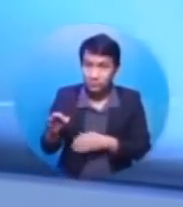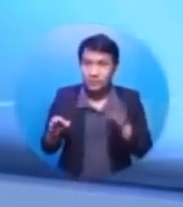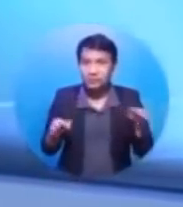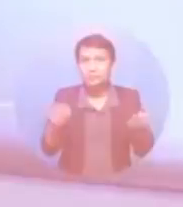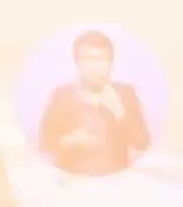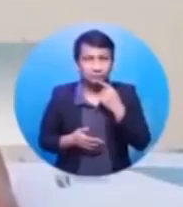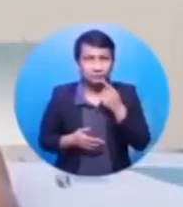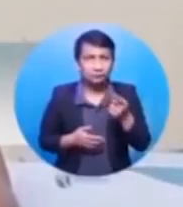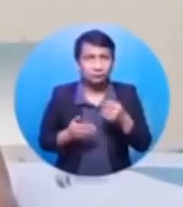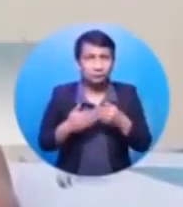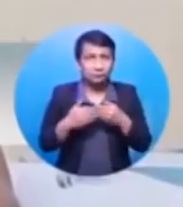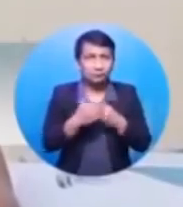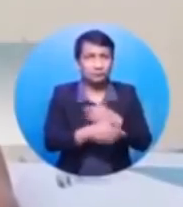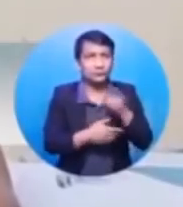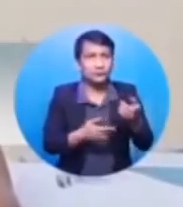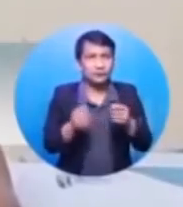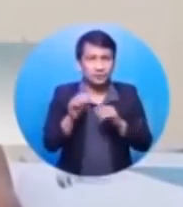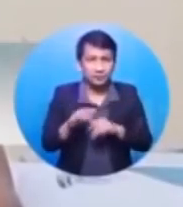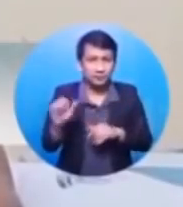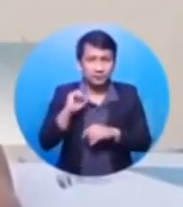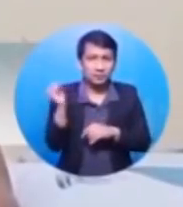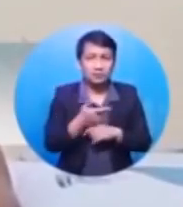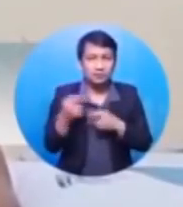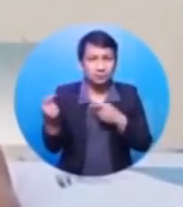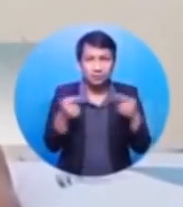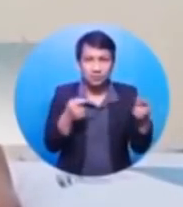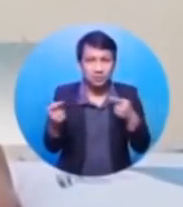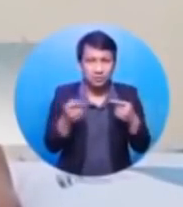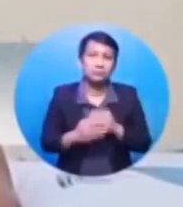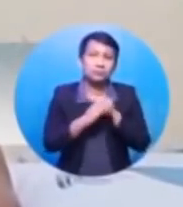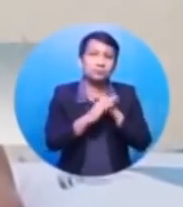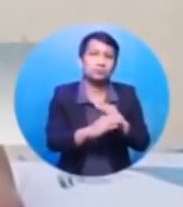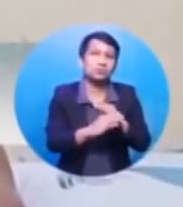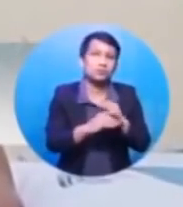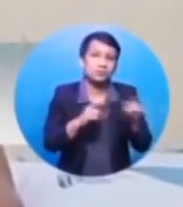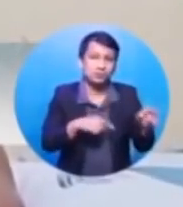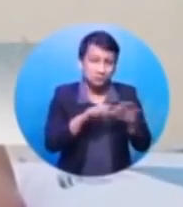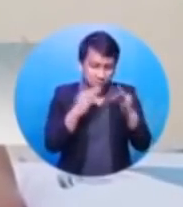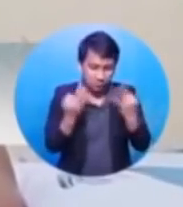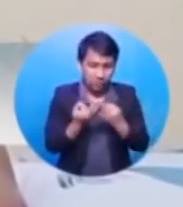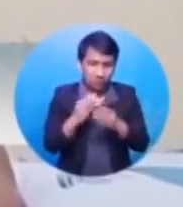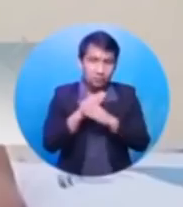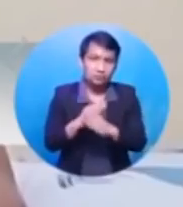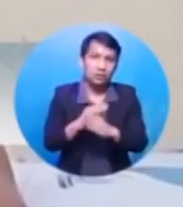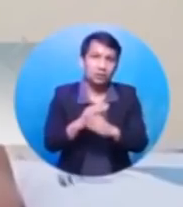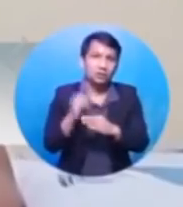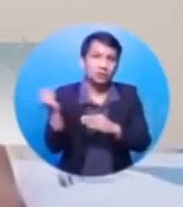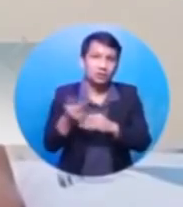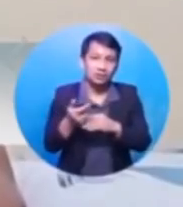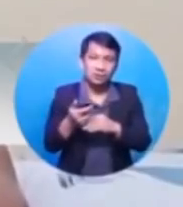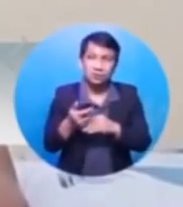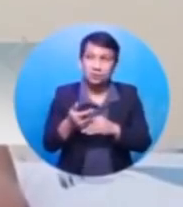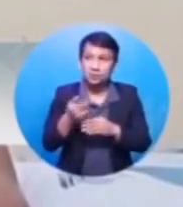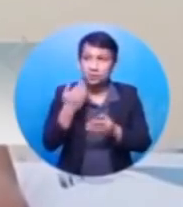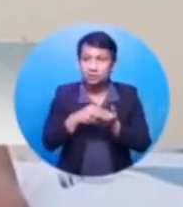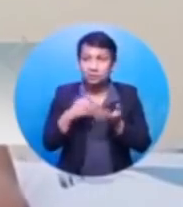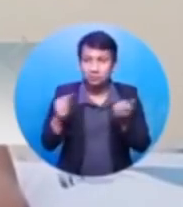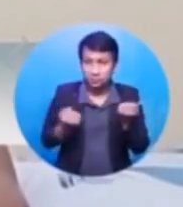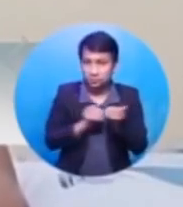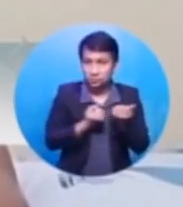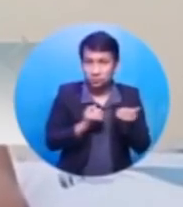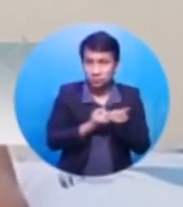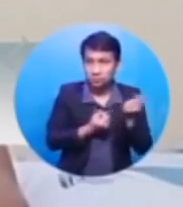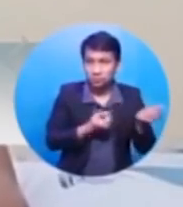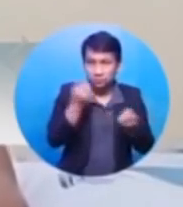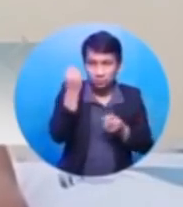nakatira doon sa bahay. Dati na po kami nag-aaway kasi nga po, yung pamilya ko po, binlock niya. Pag nagsusuporta po ako